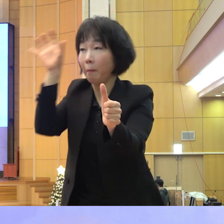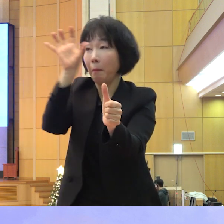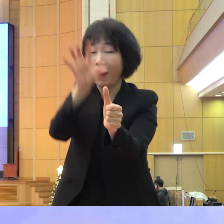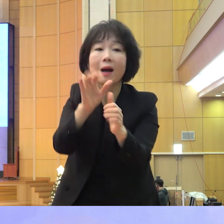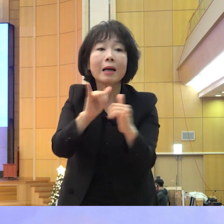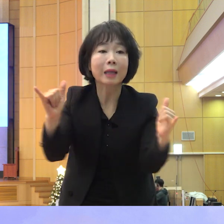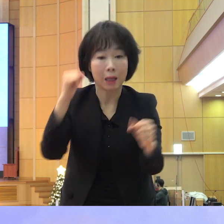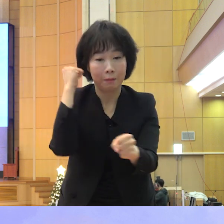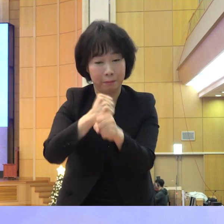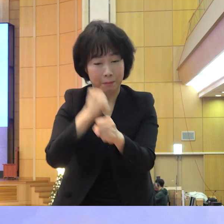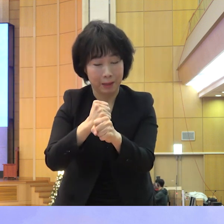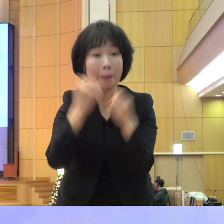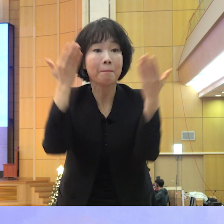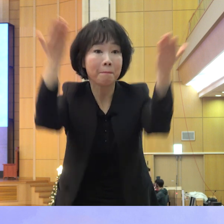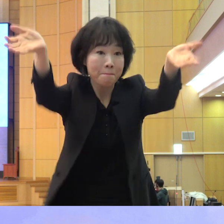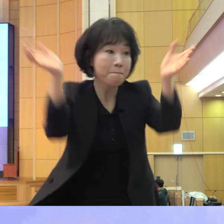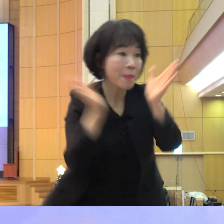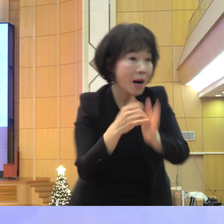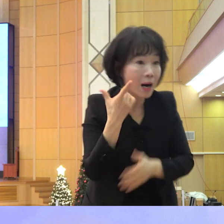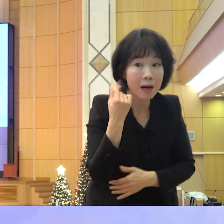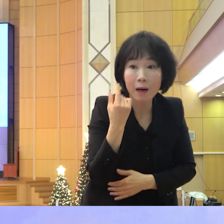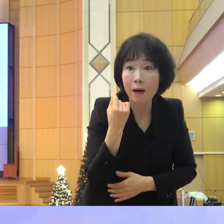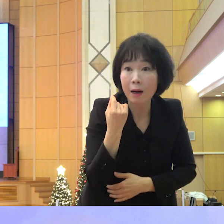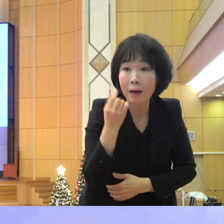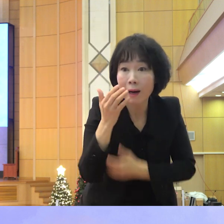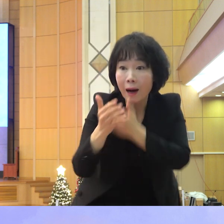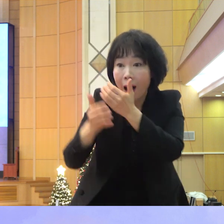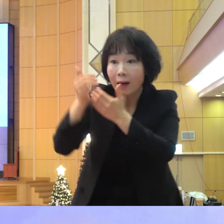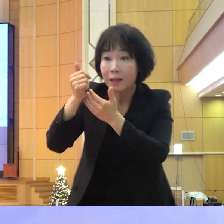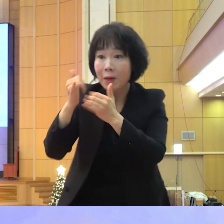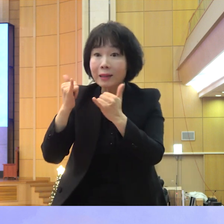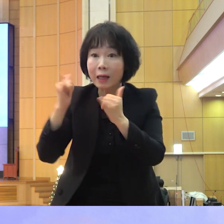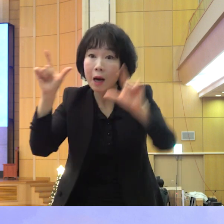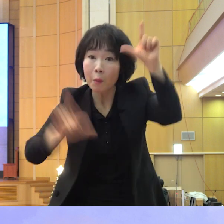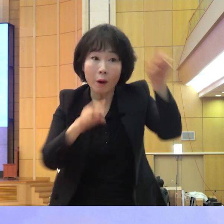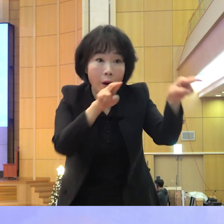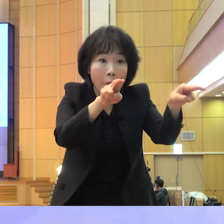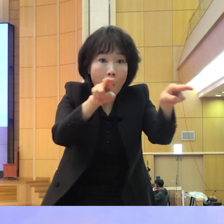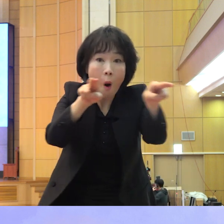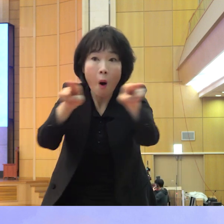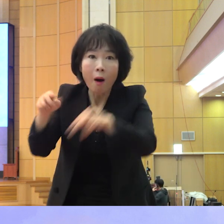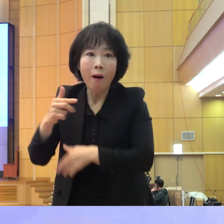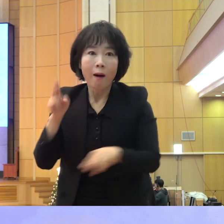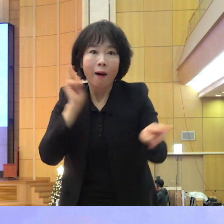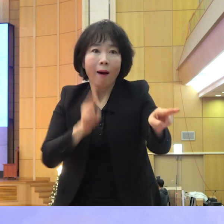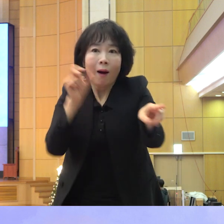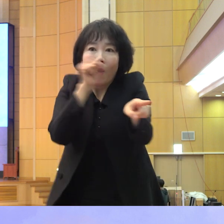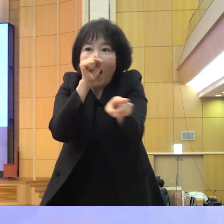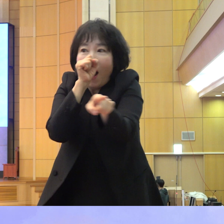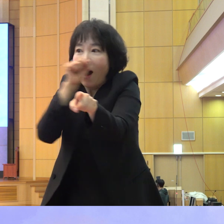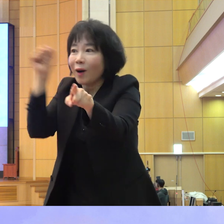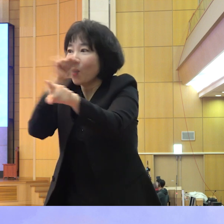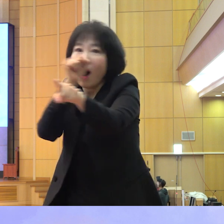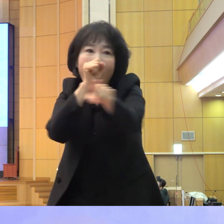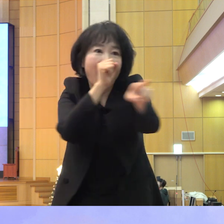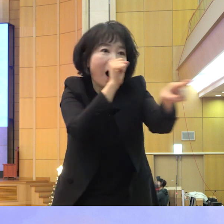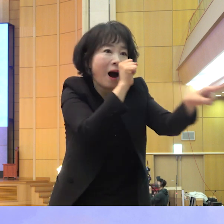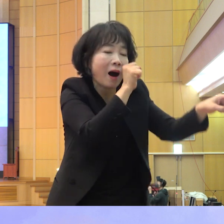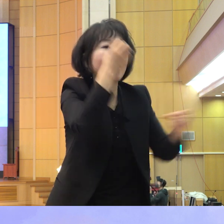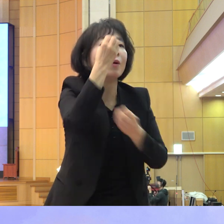하나님의 모양으로 사람을 만들어 놓고 하나님 보시기에 심히 좋았더라.